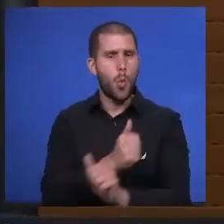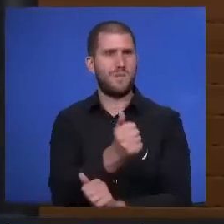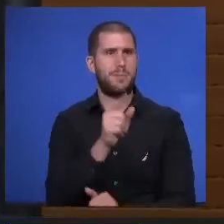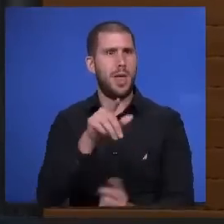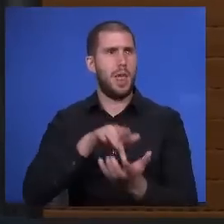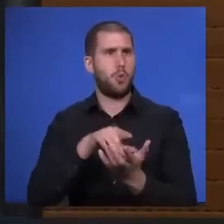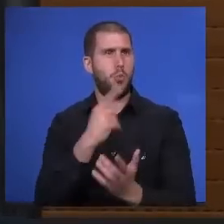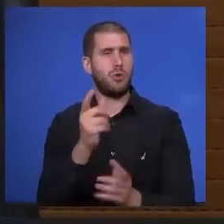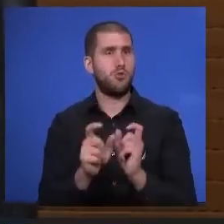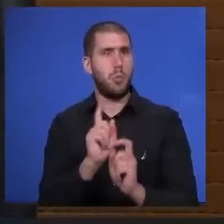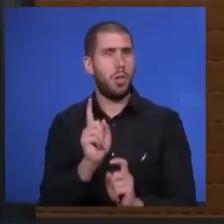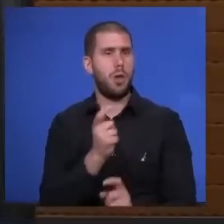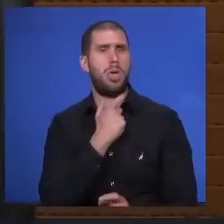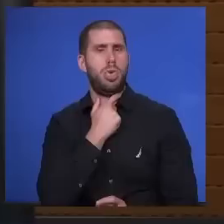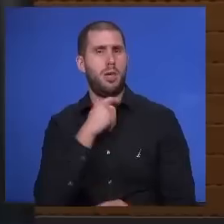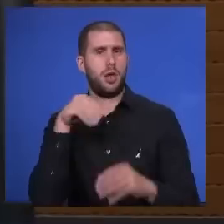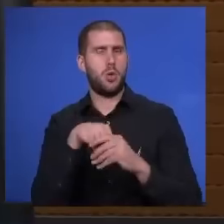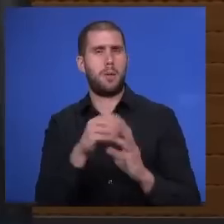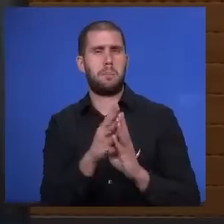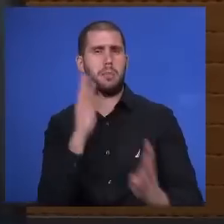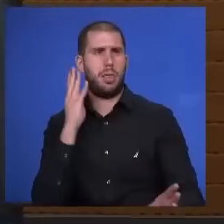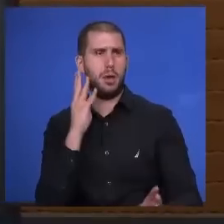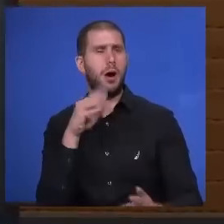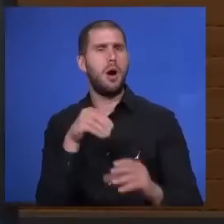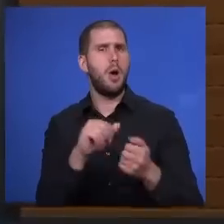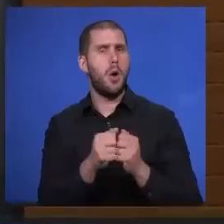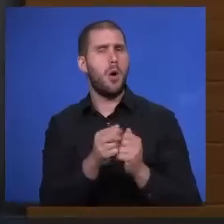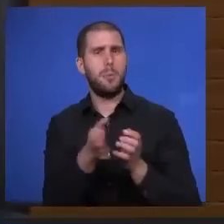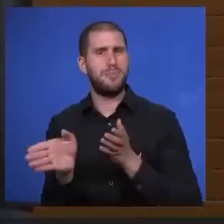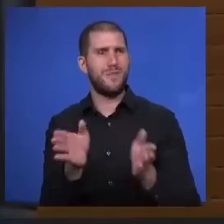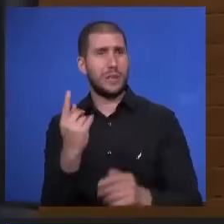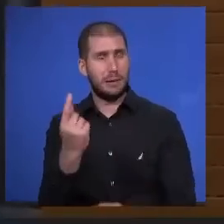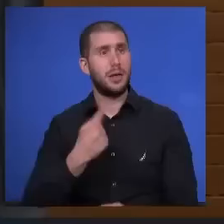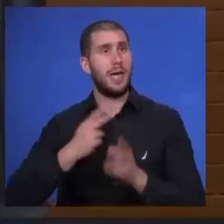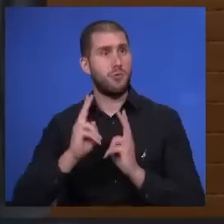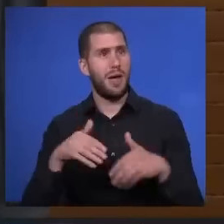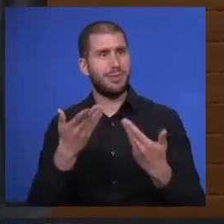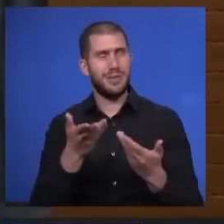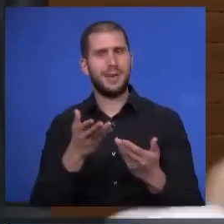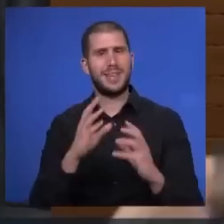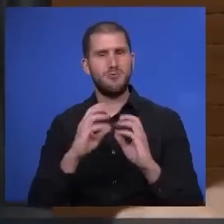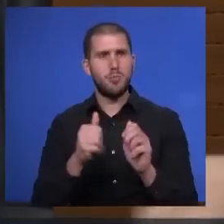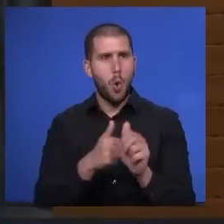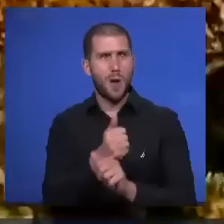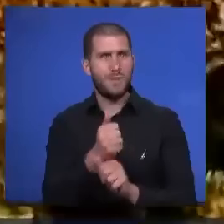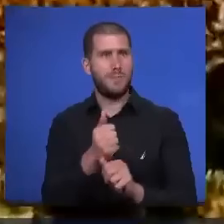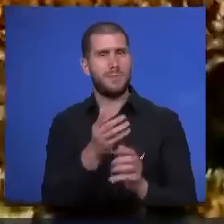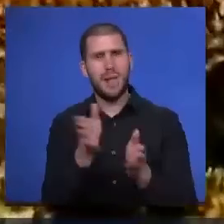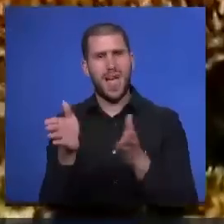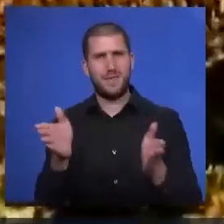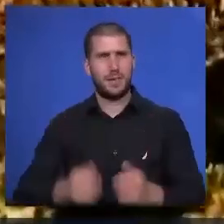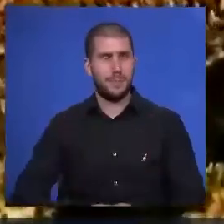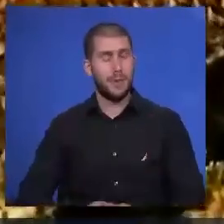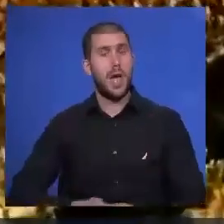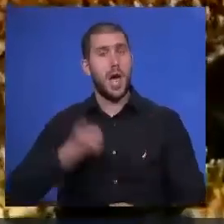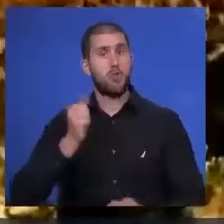מקומות שאנשים לא ייקלעו לתוך אותם פקקים, לאותם מבואות. אנחנו יכולים לתת להם את הצירים העוקפים ולהכווין אותם. ראשי